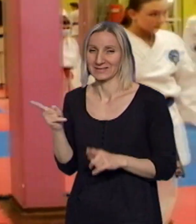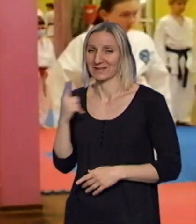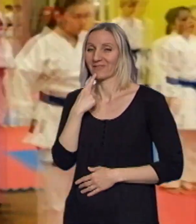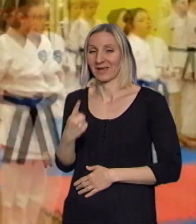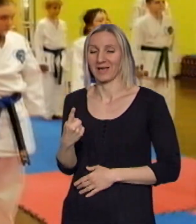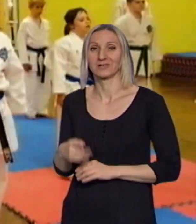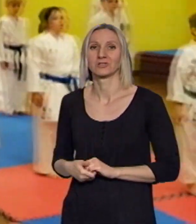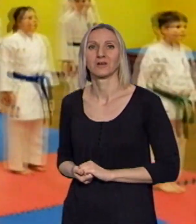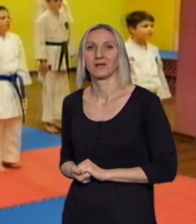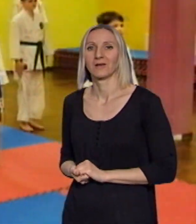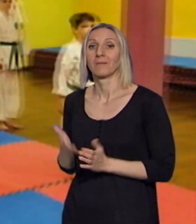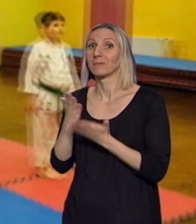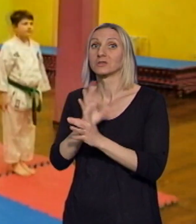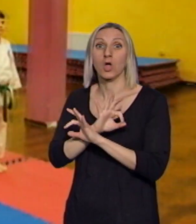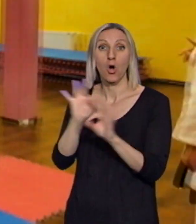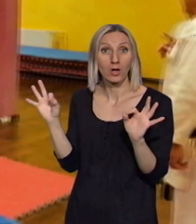Ministre, dobri.